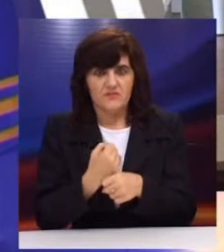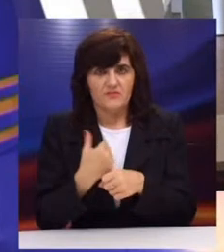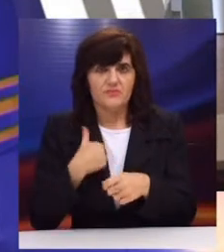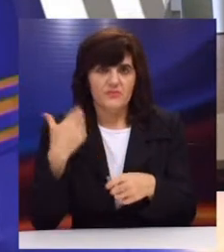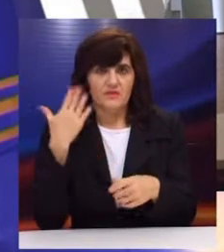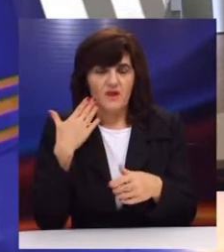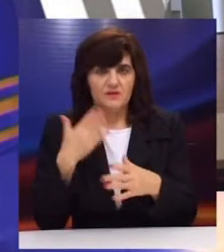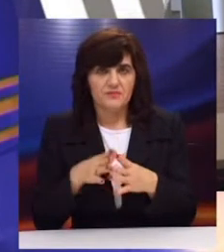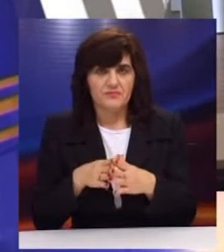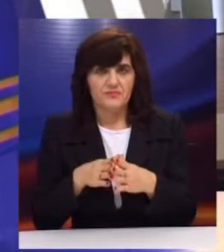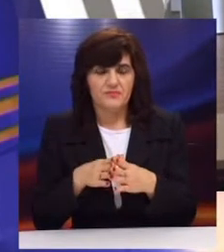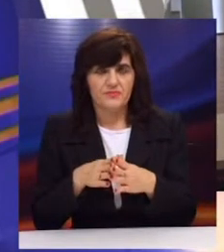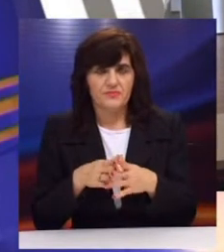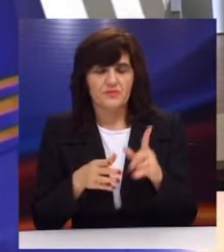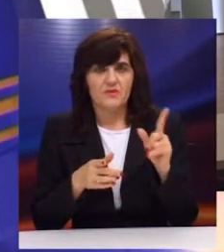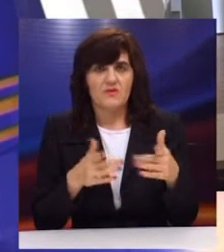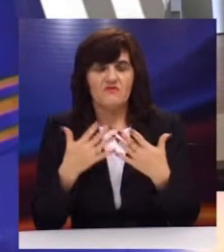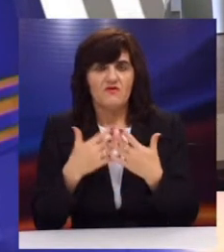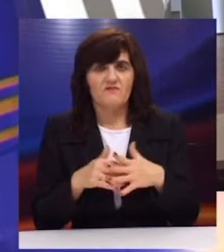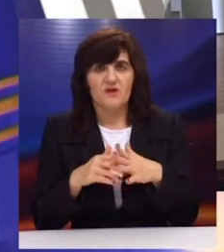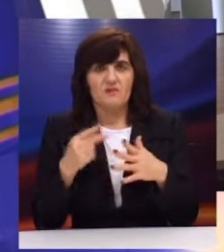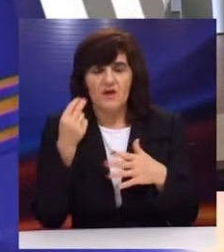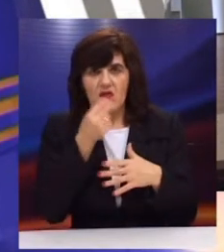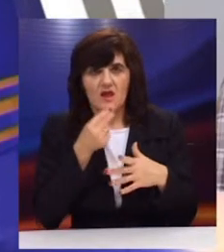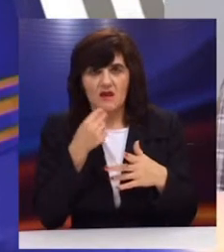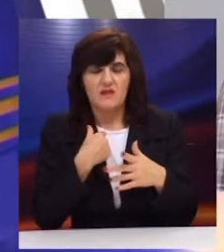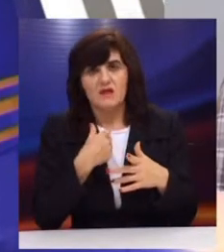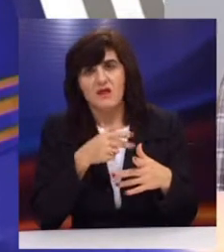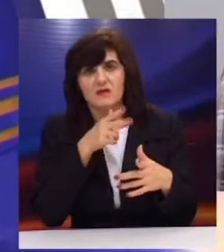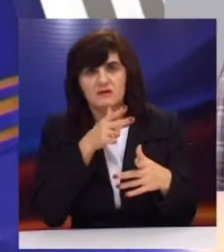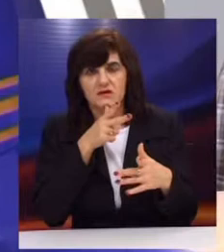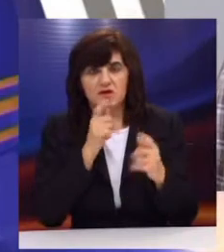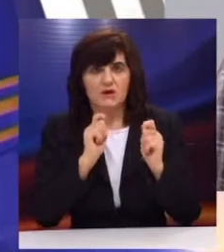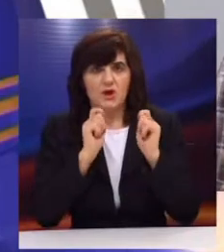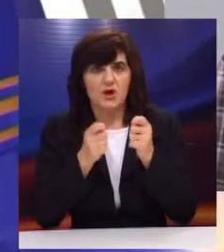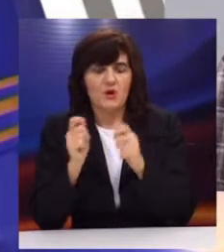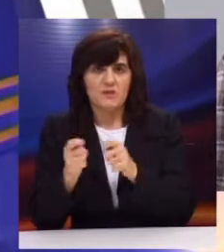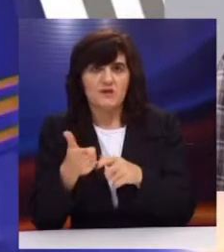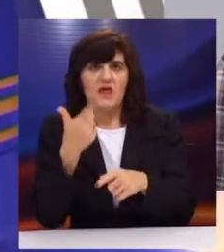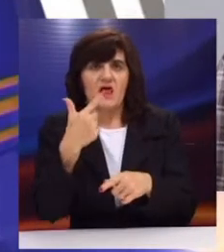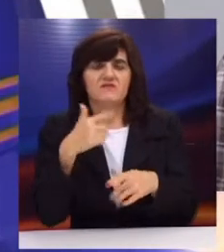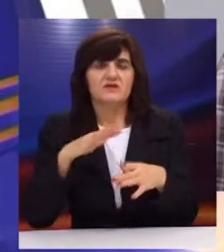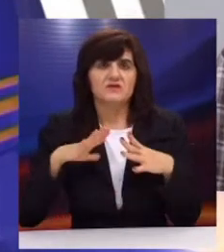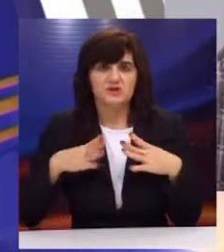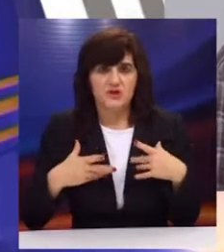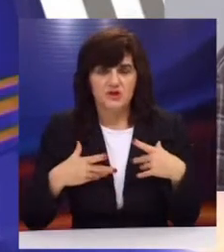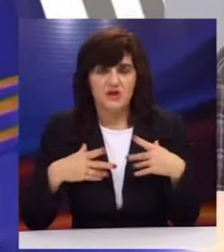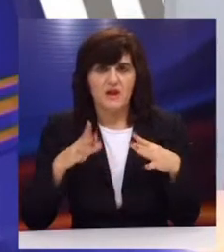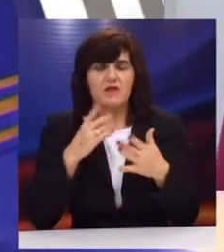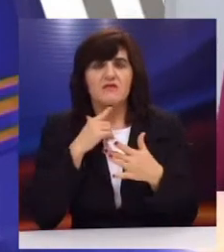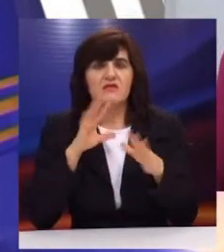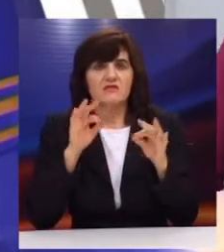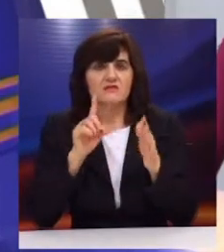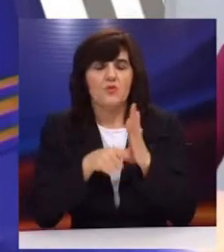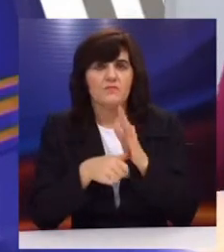se. Calcedonia na nedeljnom nivou traži od ove službe da im uputi 20 zainteresovanih, od kojih njih 10 i